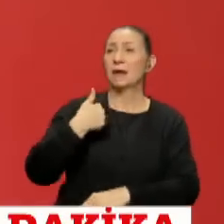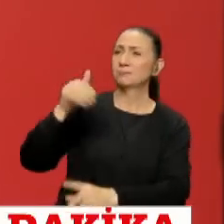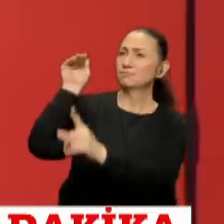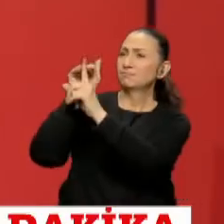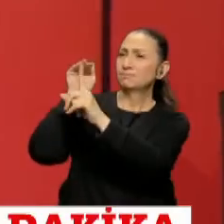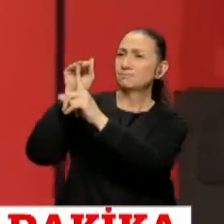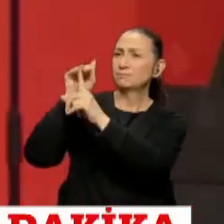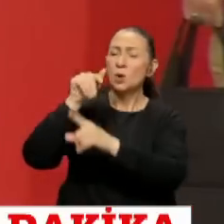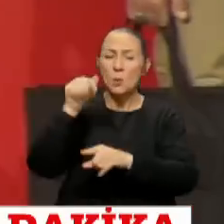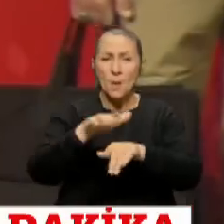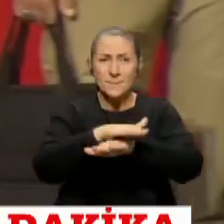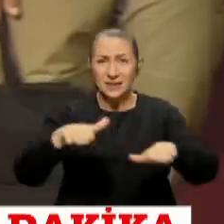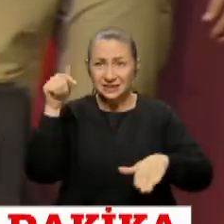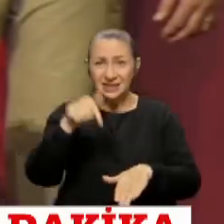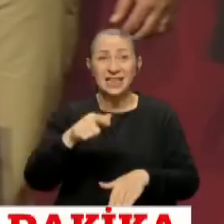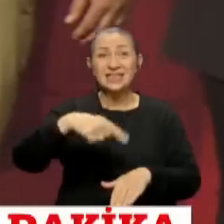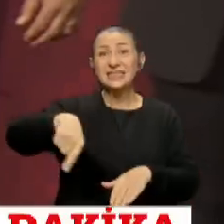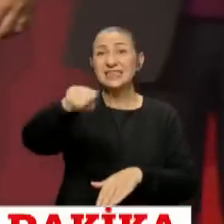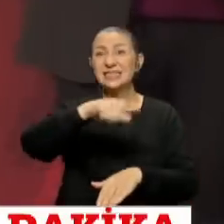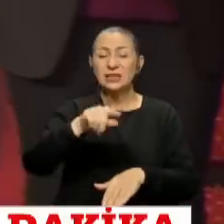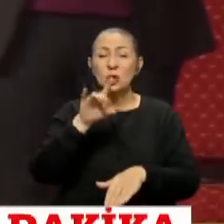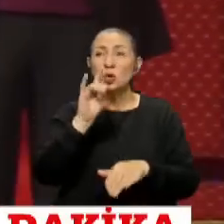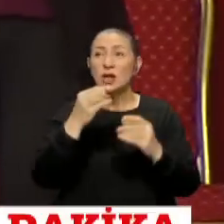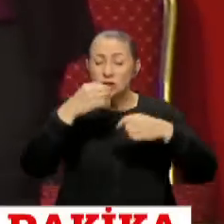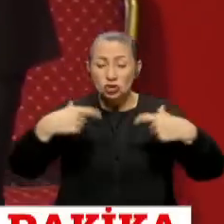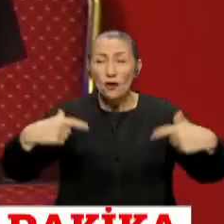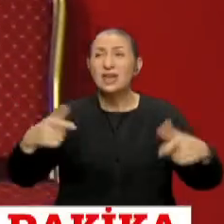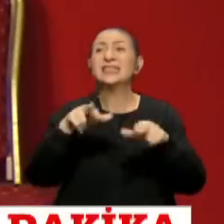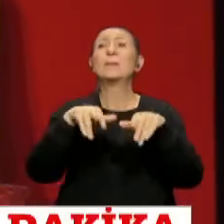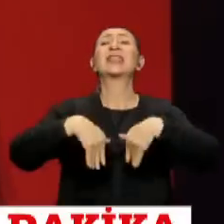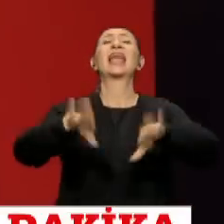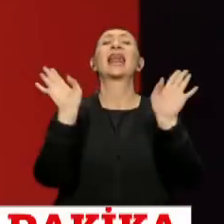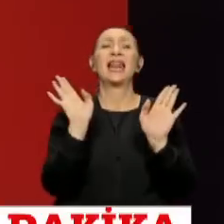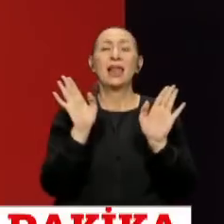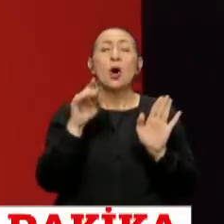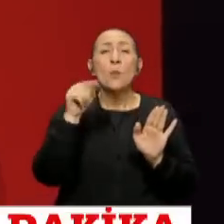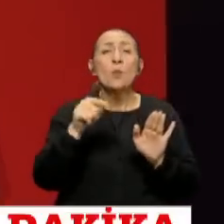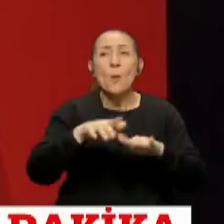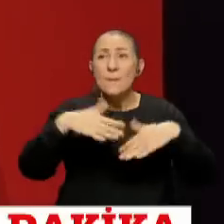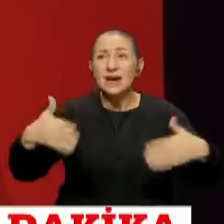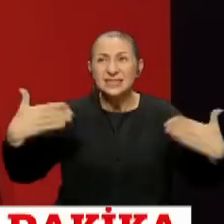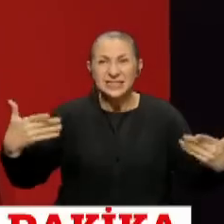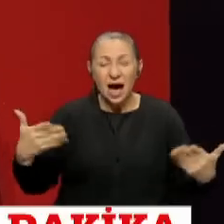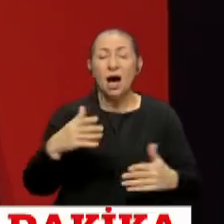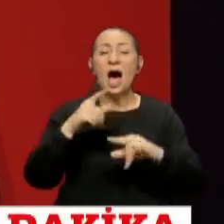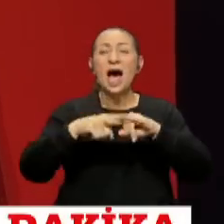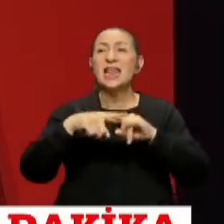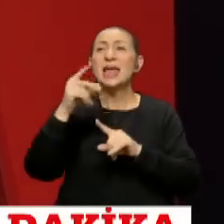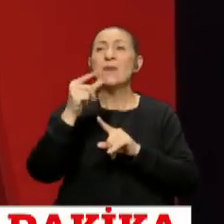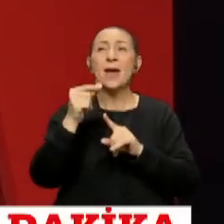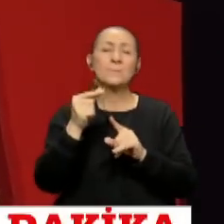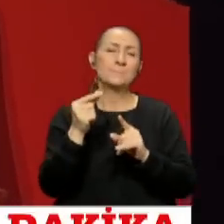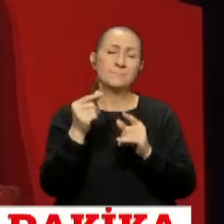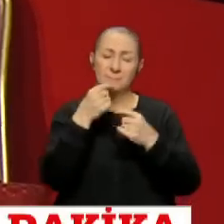sesleniyorum. Bu masa sizin kurtlar sofrası masanız değil. Bu masa Halil İbrahim